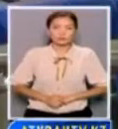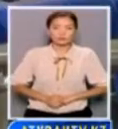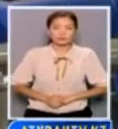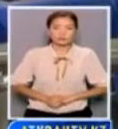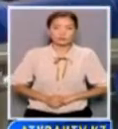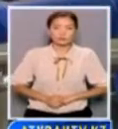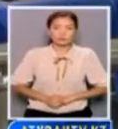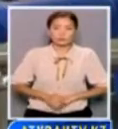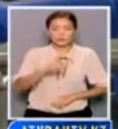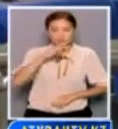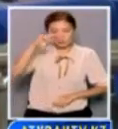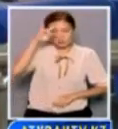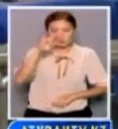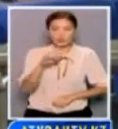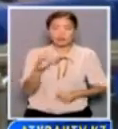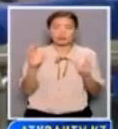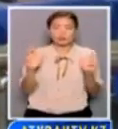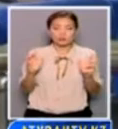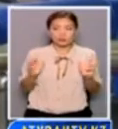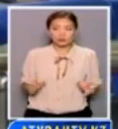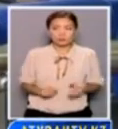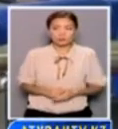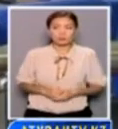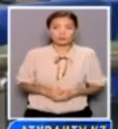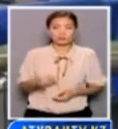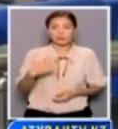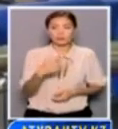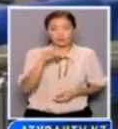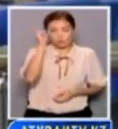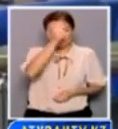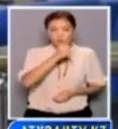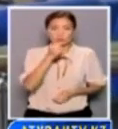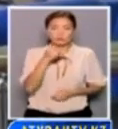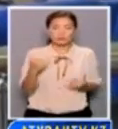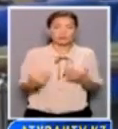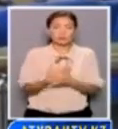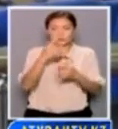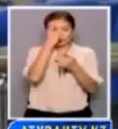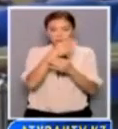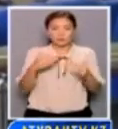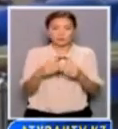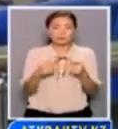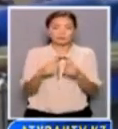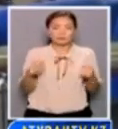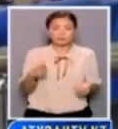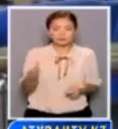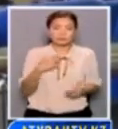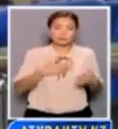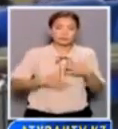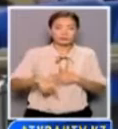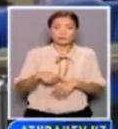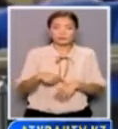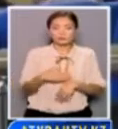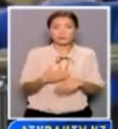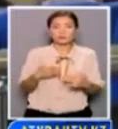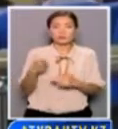Биыл Қазақстан Республикасы Конституциясының 25 жылдығы аясында бүгін жаңа мәдениет үйі ашылып отыр. Біз қуаныштымыз.